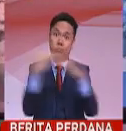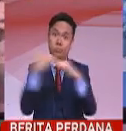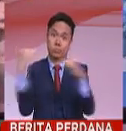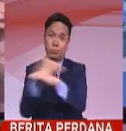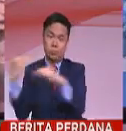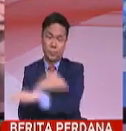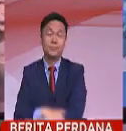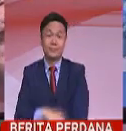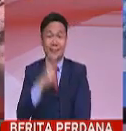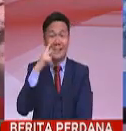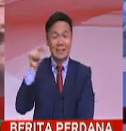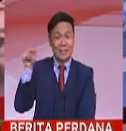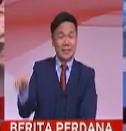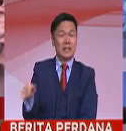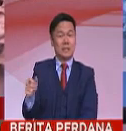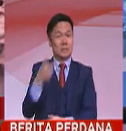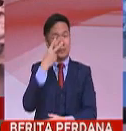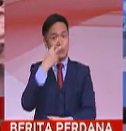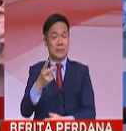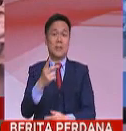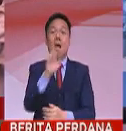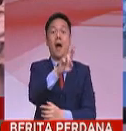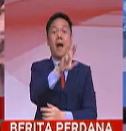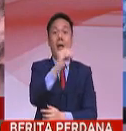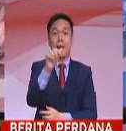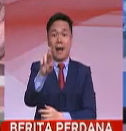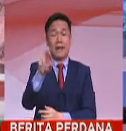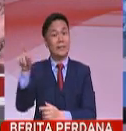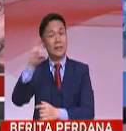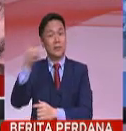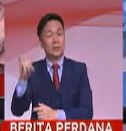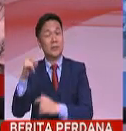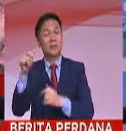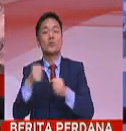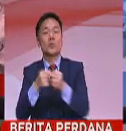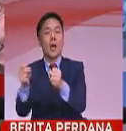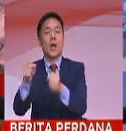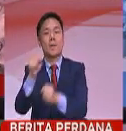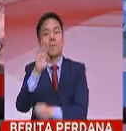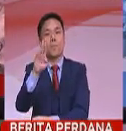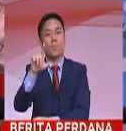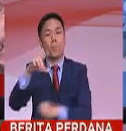Tuan Ikram Tuan Muhammad melaporkan dari Hentian Rehat dan Rawat Jejantas Sungai Buloh.